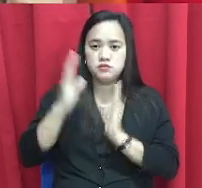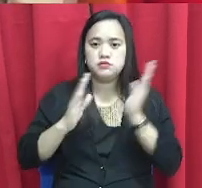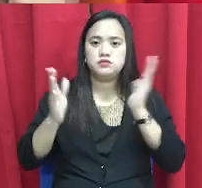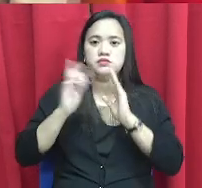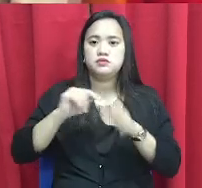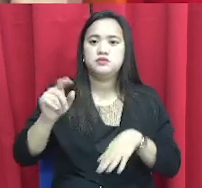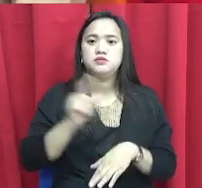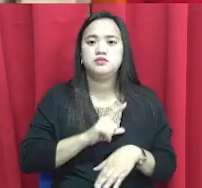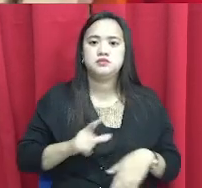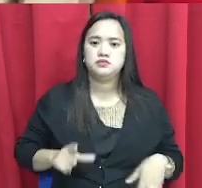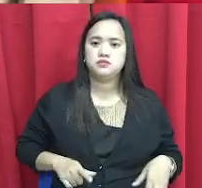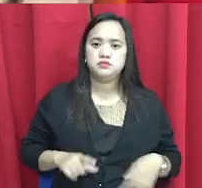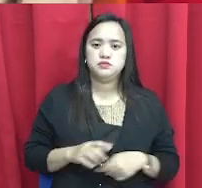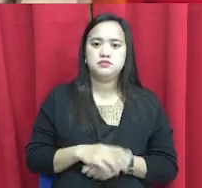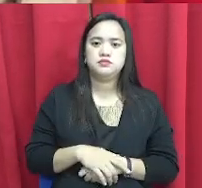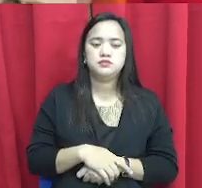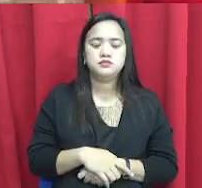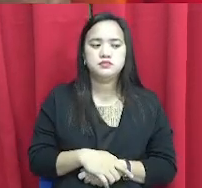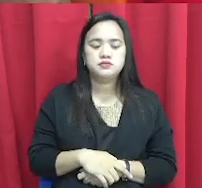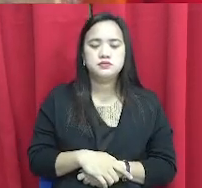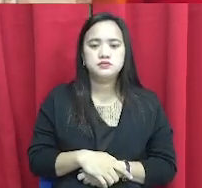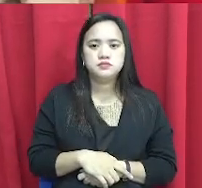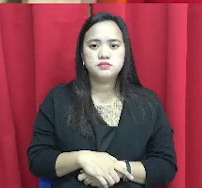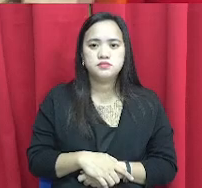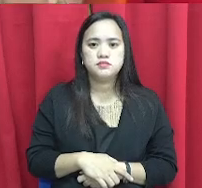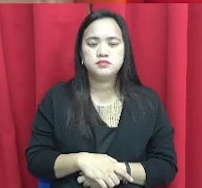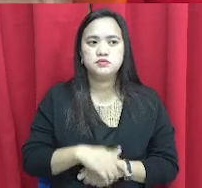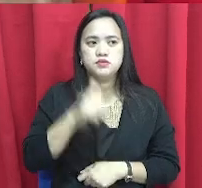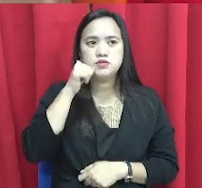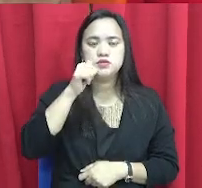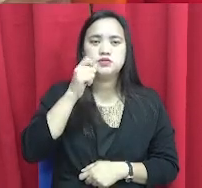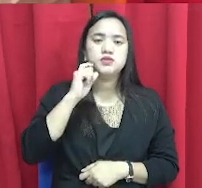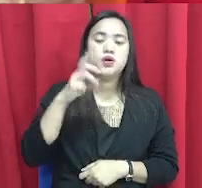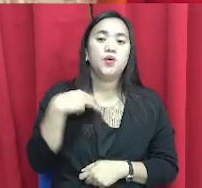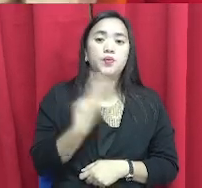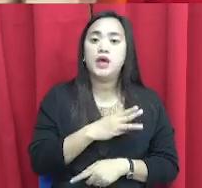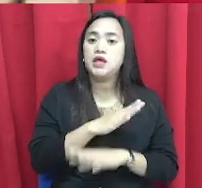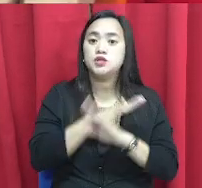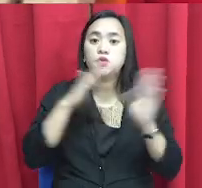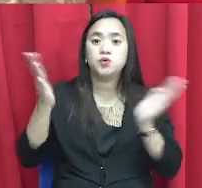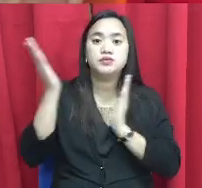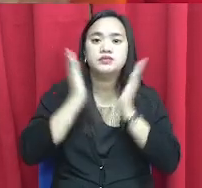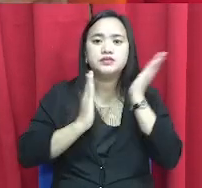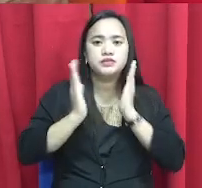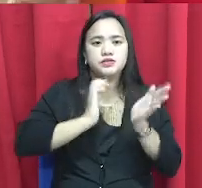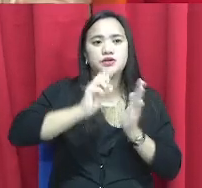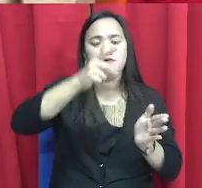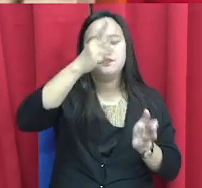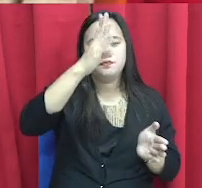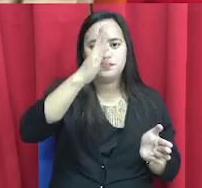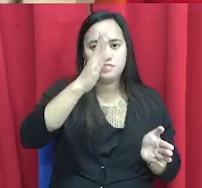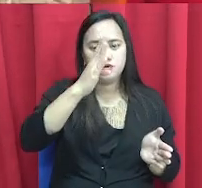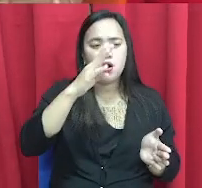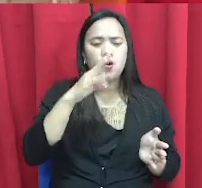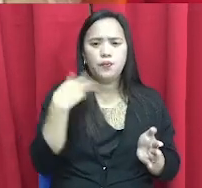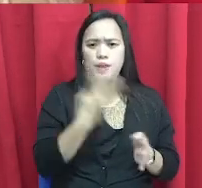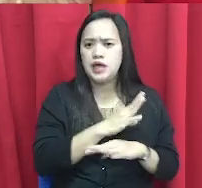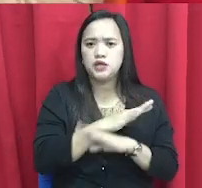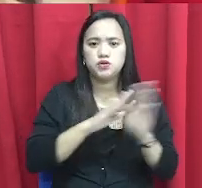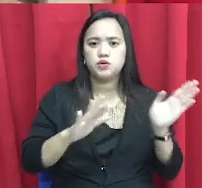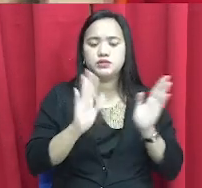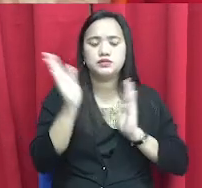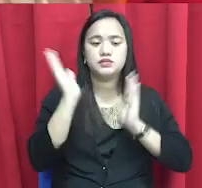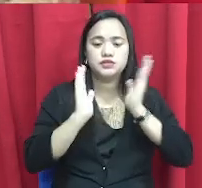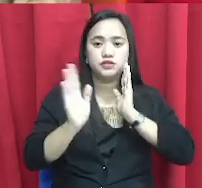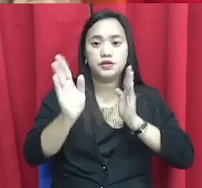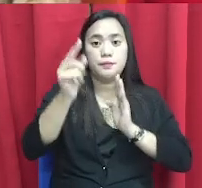Si pastor eh mga kapatid tandahan po natin lagi na pong binabanggit Hindi po tayo naglilingkod sa tao hindi po tayo naglilingkod kay pastor naglilingkod